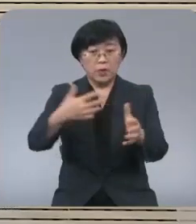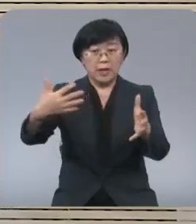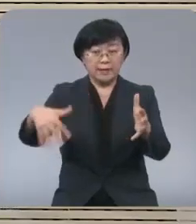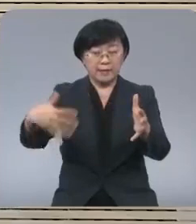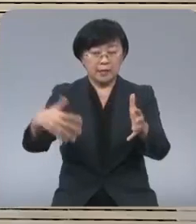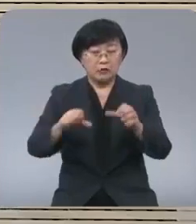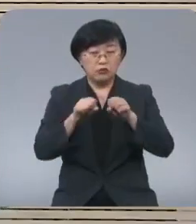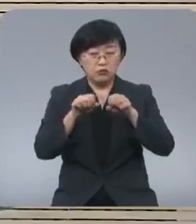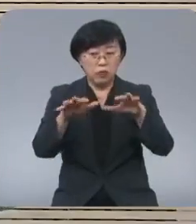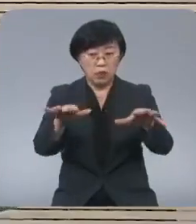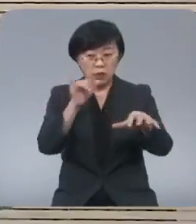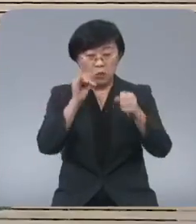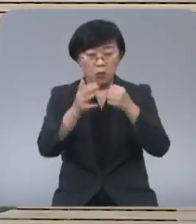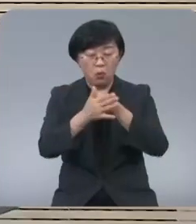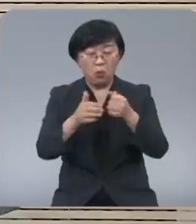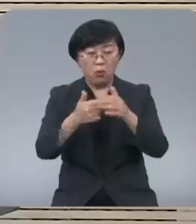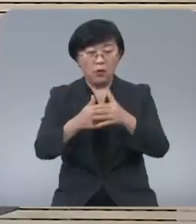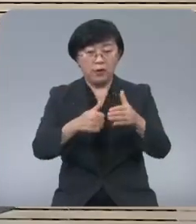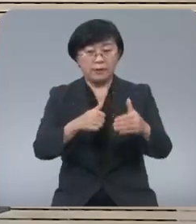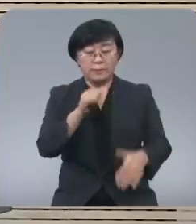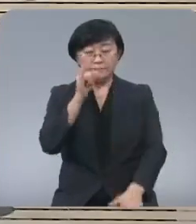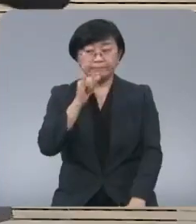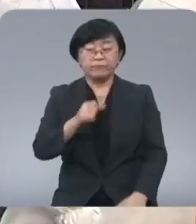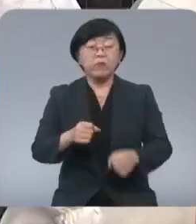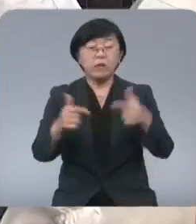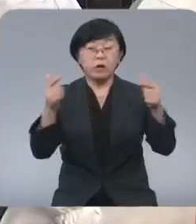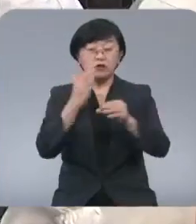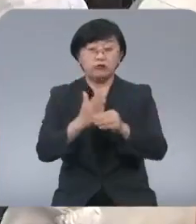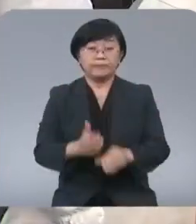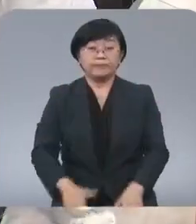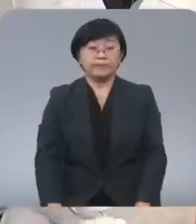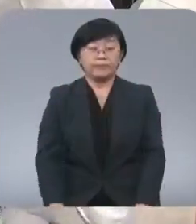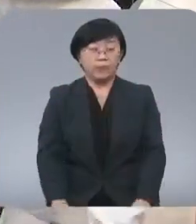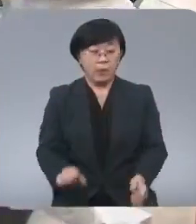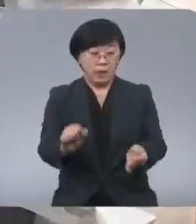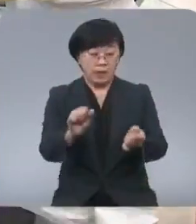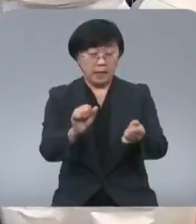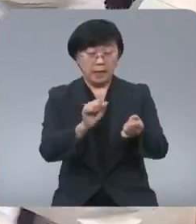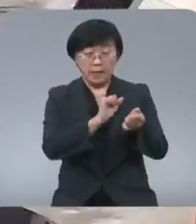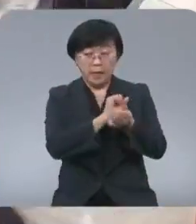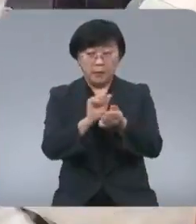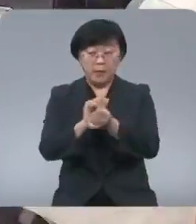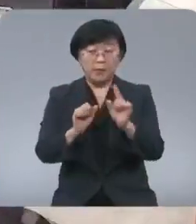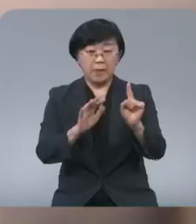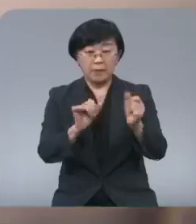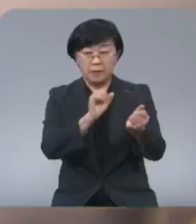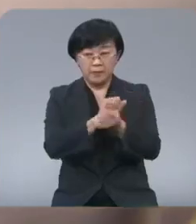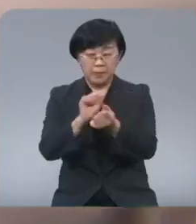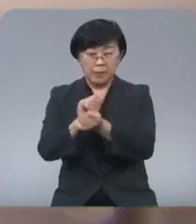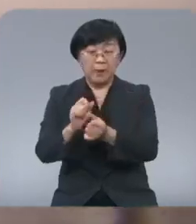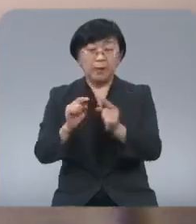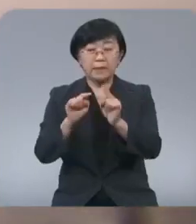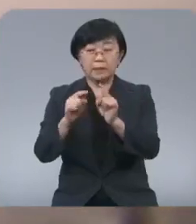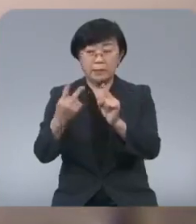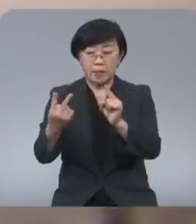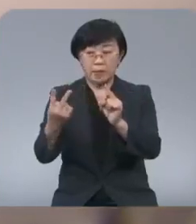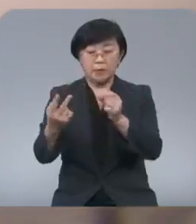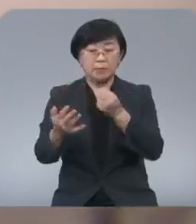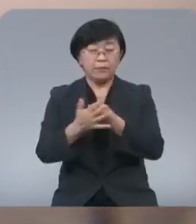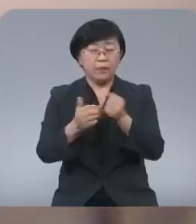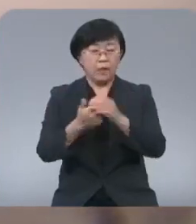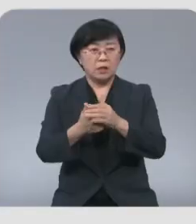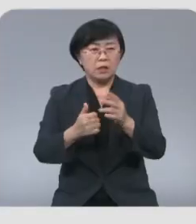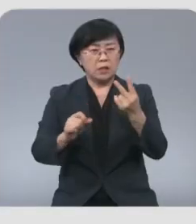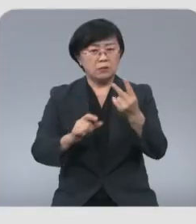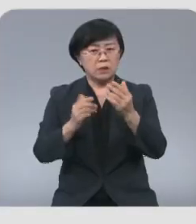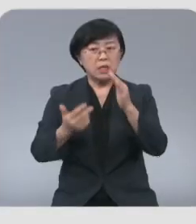규모가 크고 전파를 주도하고 있는 것으로 보이고 있습니다. 감염 재생산 지수는 1.2, 지난 7월 중순 이후